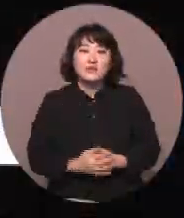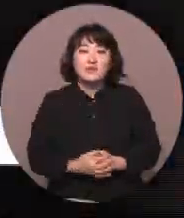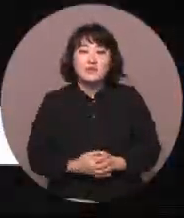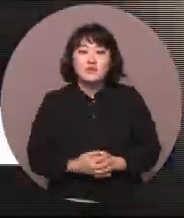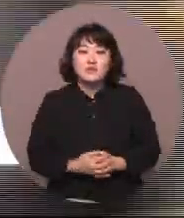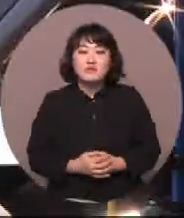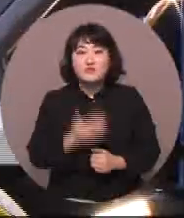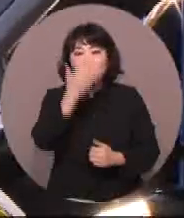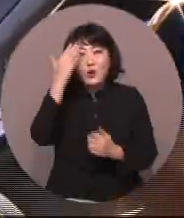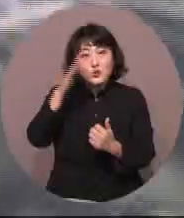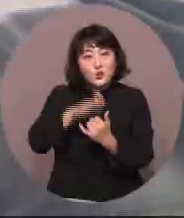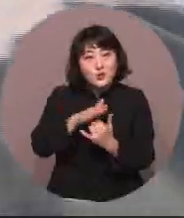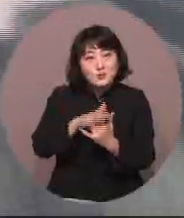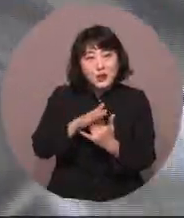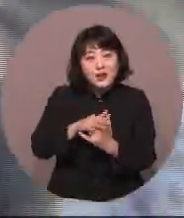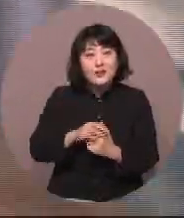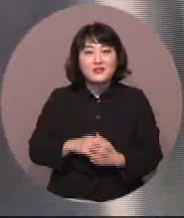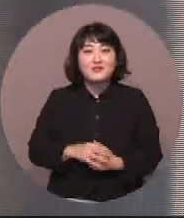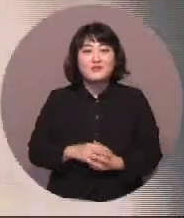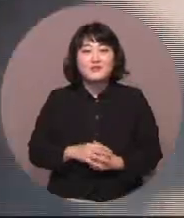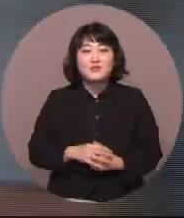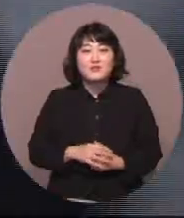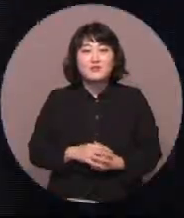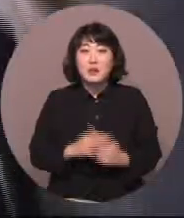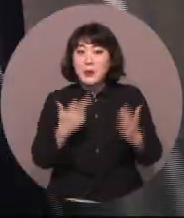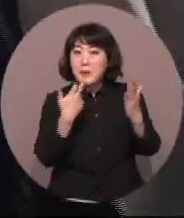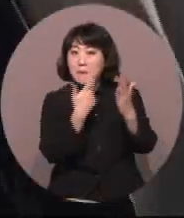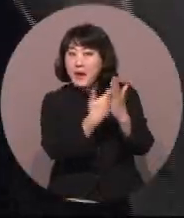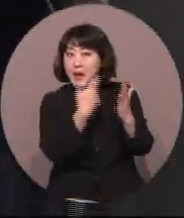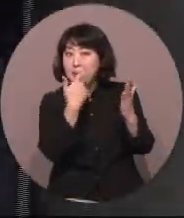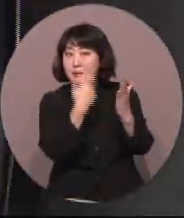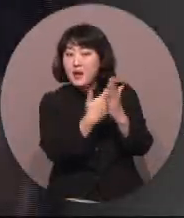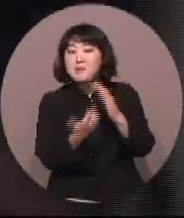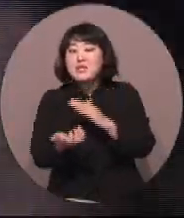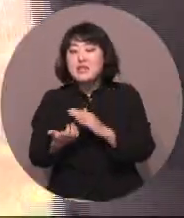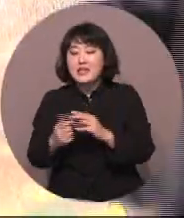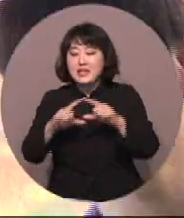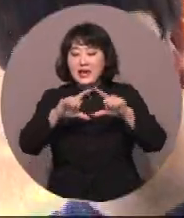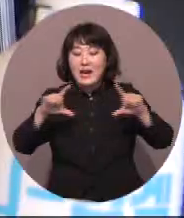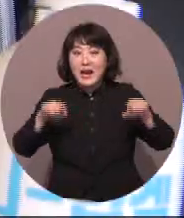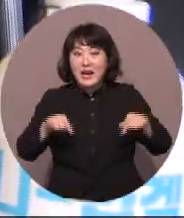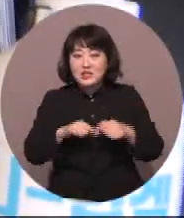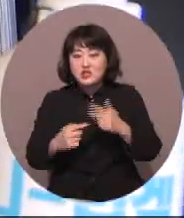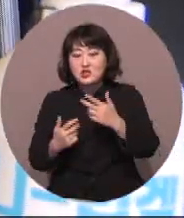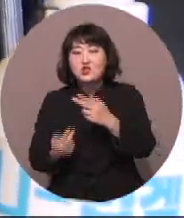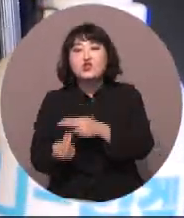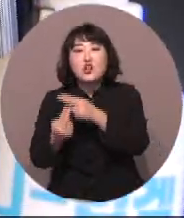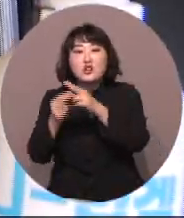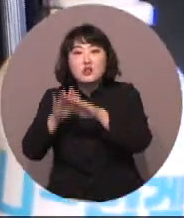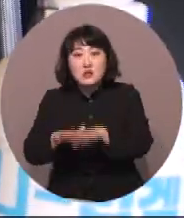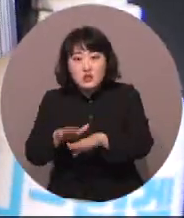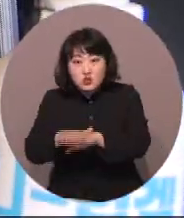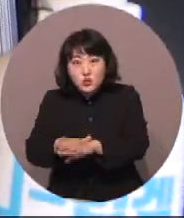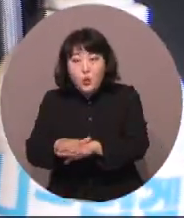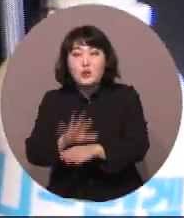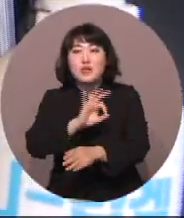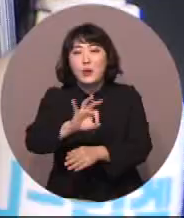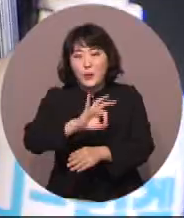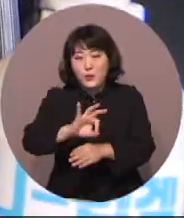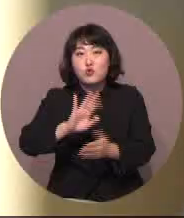참 수퍼 녹화 카드 에버스 요금을 미리 충전해 사용한 뒤 한 달 치 요금을 돌려 받는